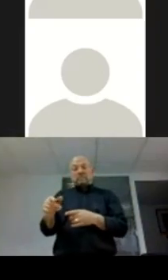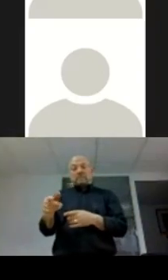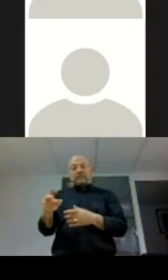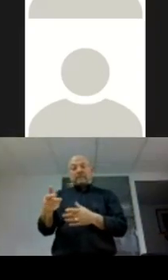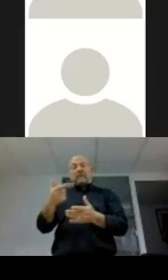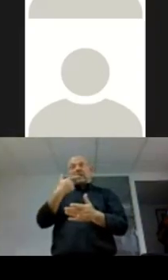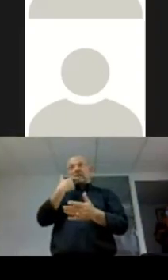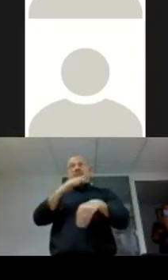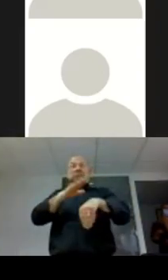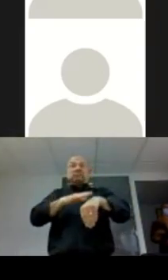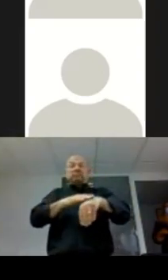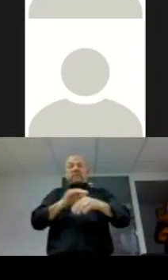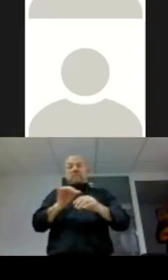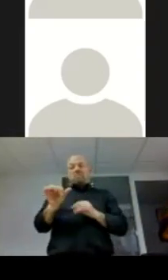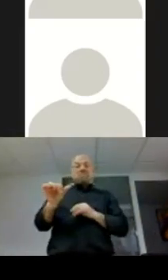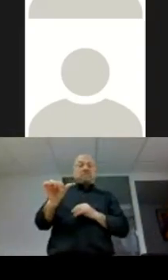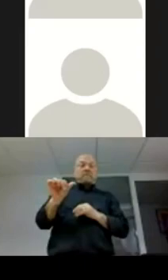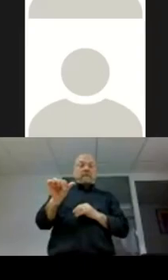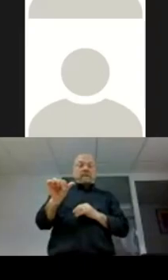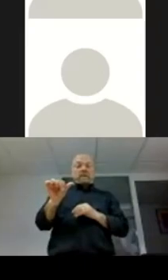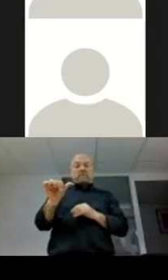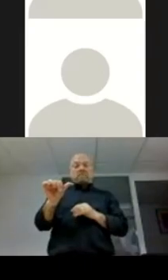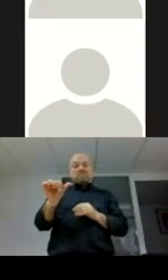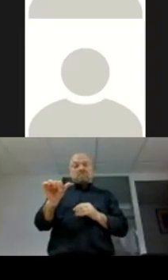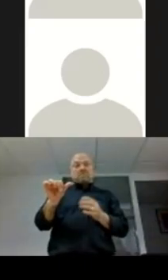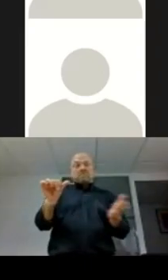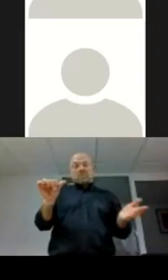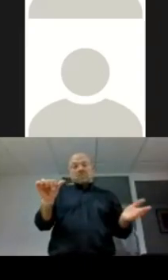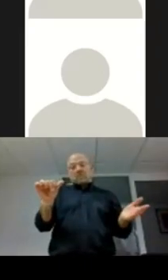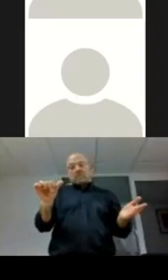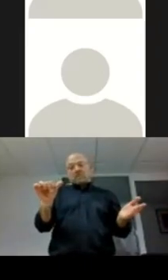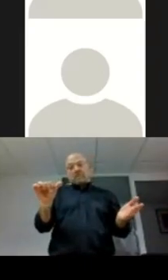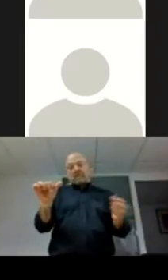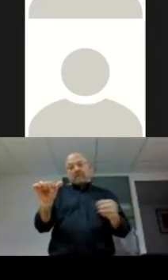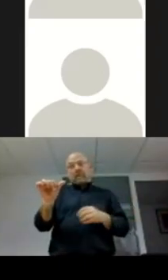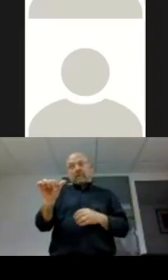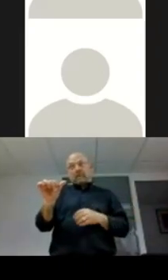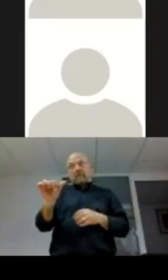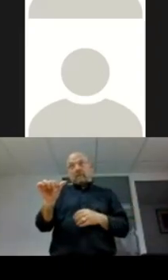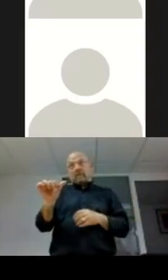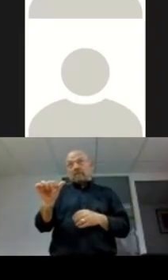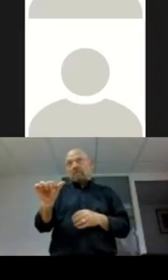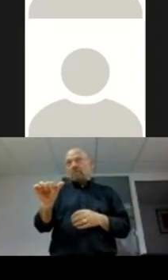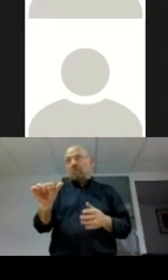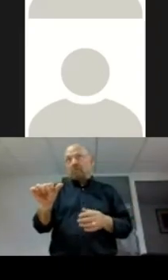des thésaurus en fait, des sociétés savantes, la voie d'abord qui,